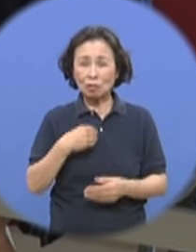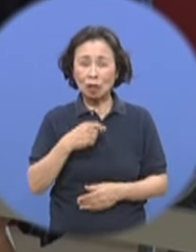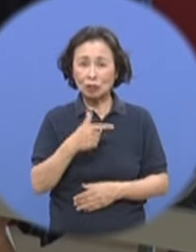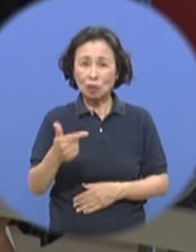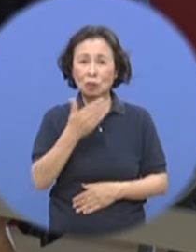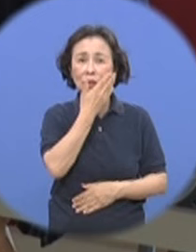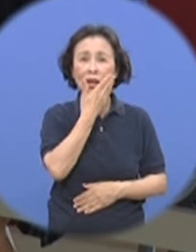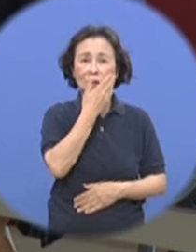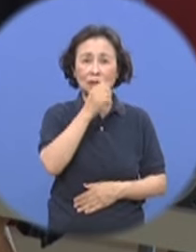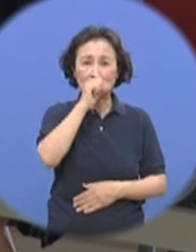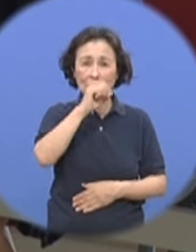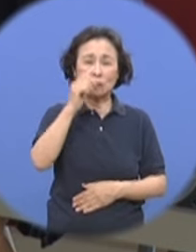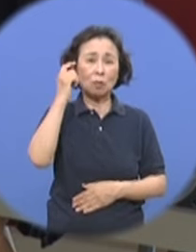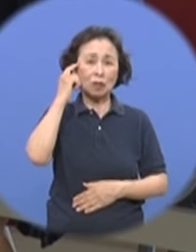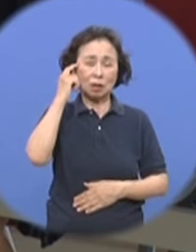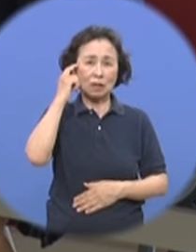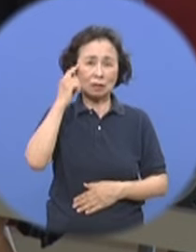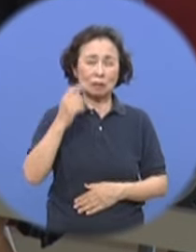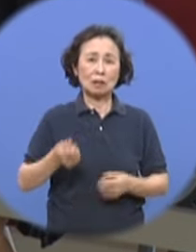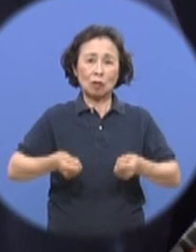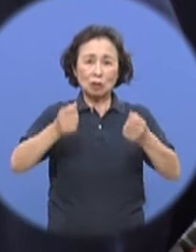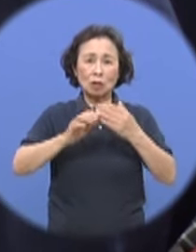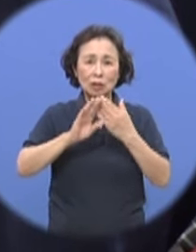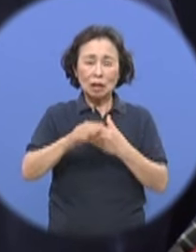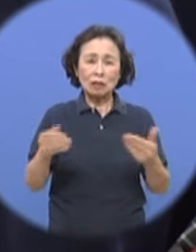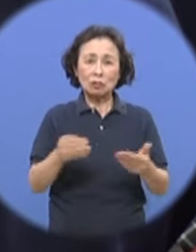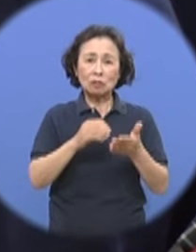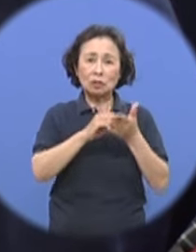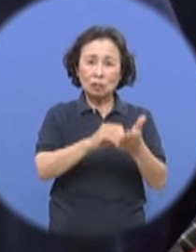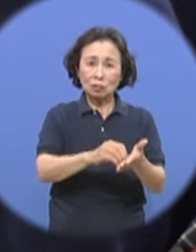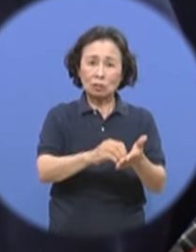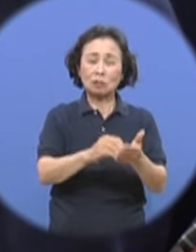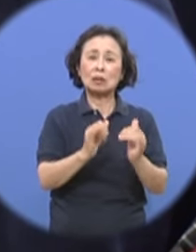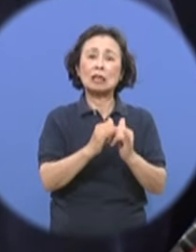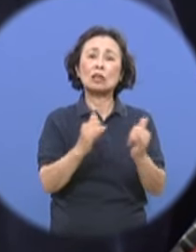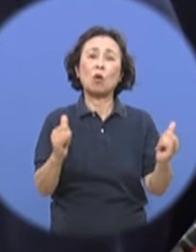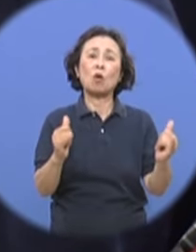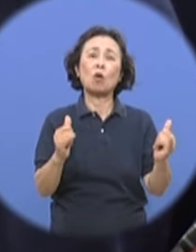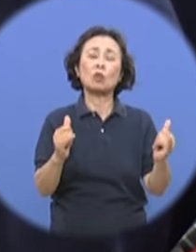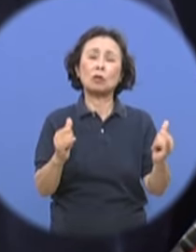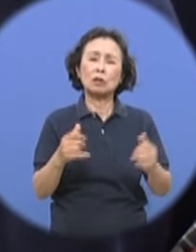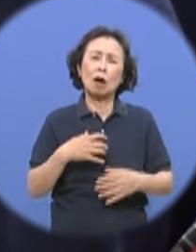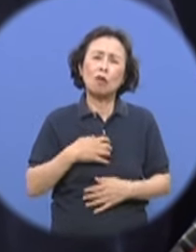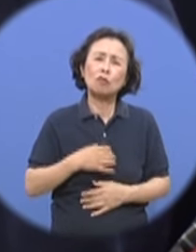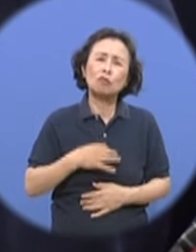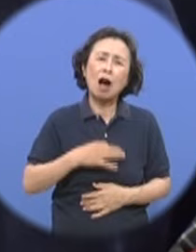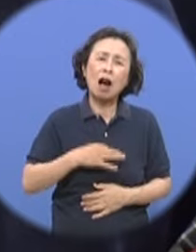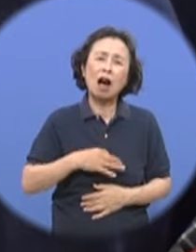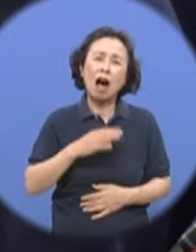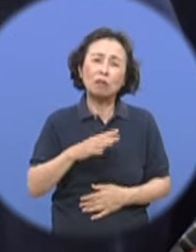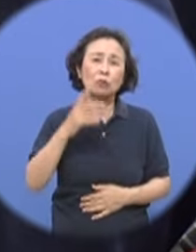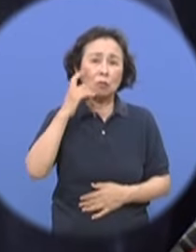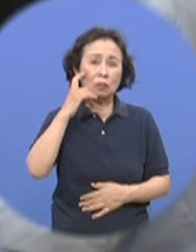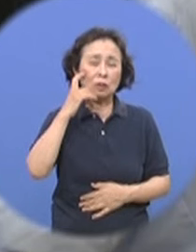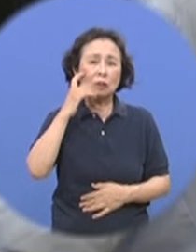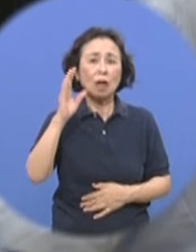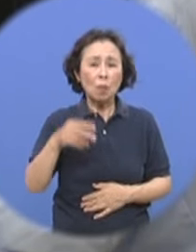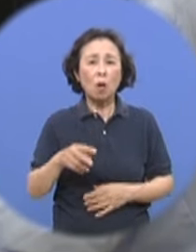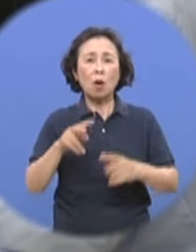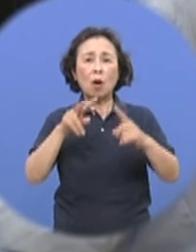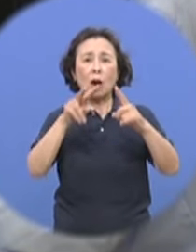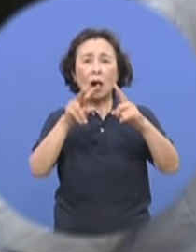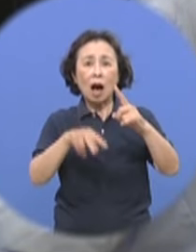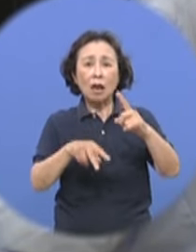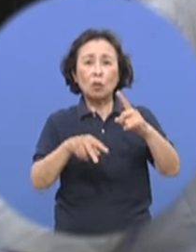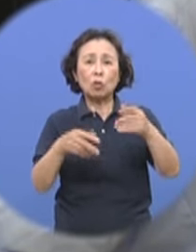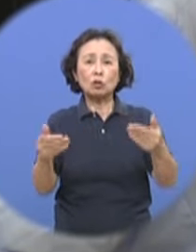。高校卒業してすぐに働く学生さんにとって、何かと不安もあると思いますが、介護の仕事は全く未経